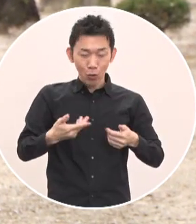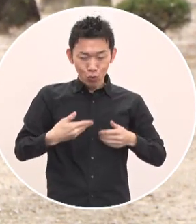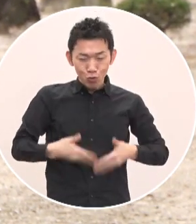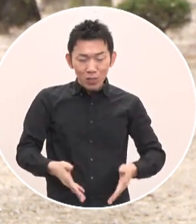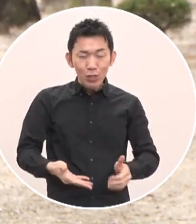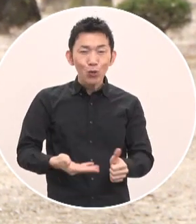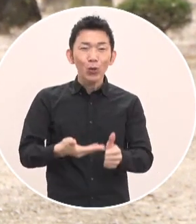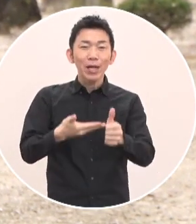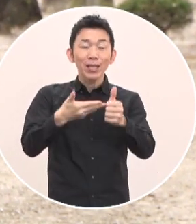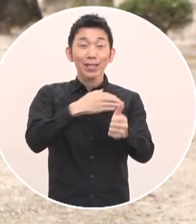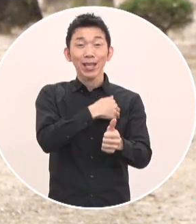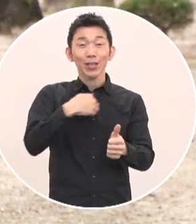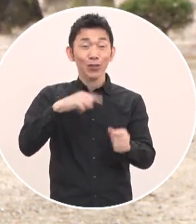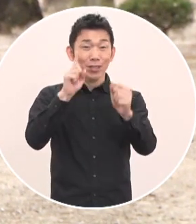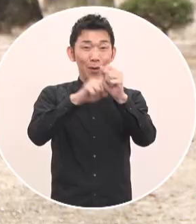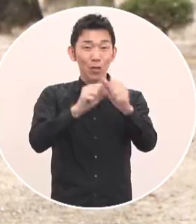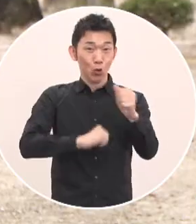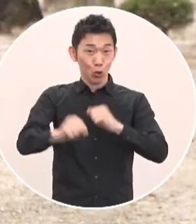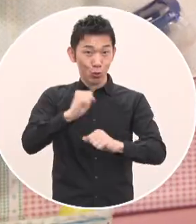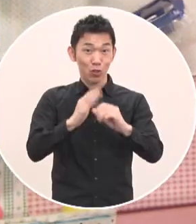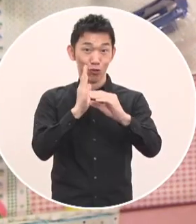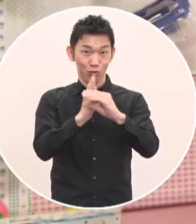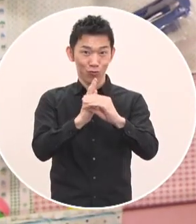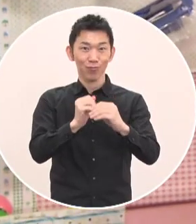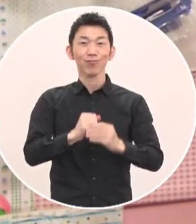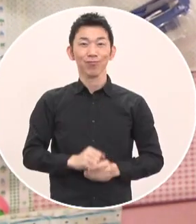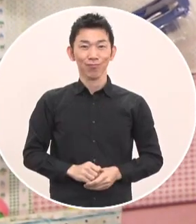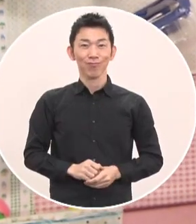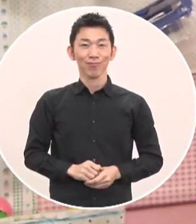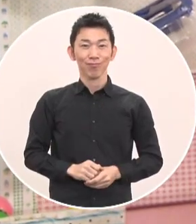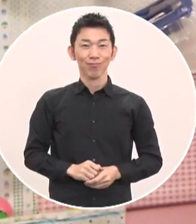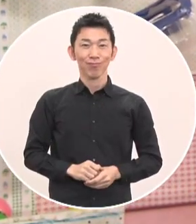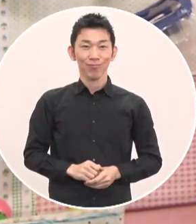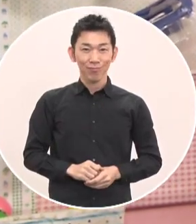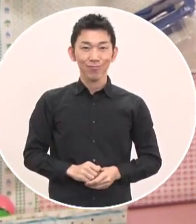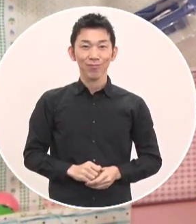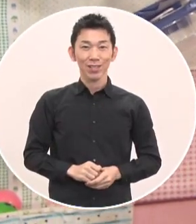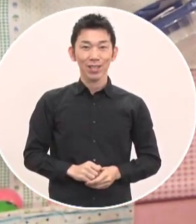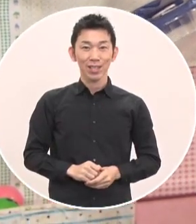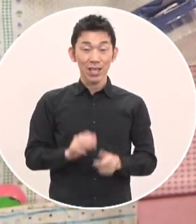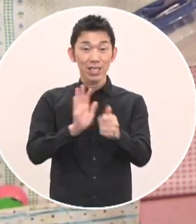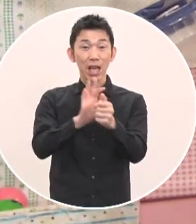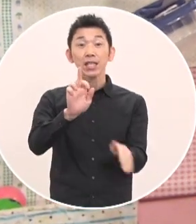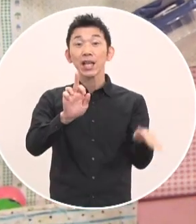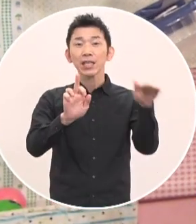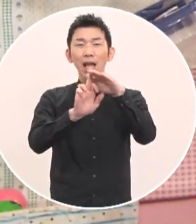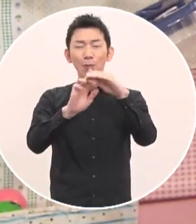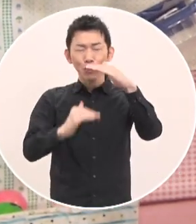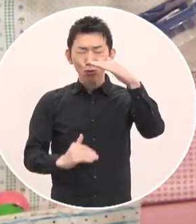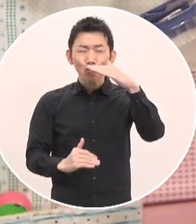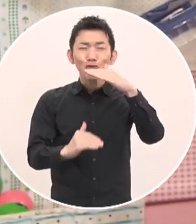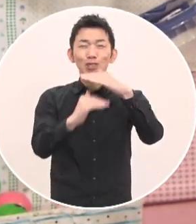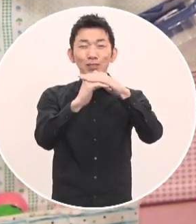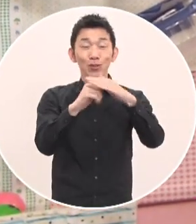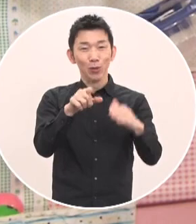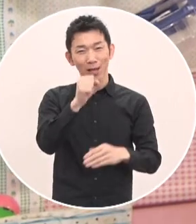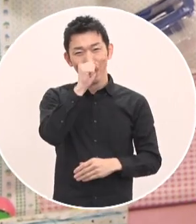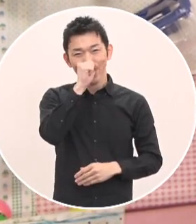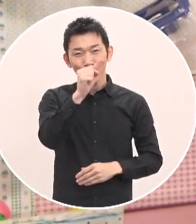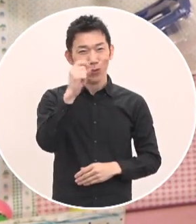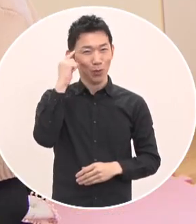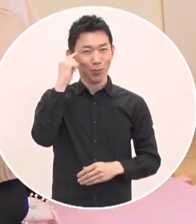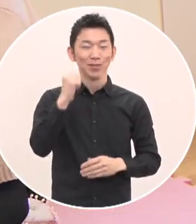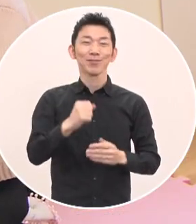育てられるよう取り組んでいます支援センターもすごく充実しているのはエマそういったでもいかない7